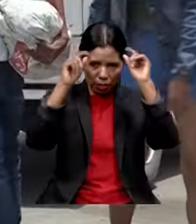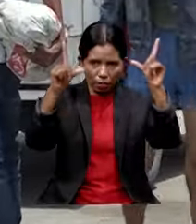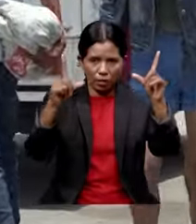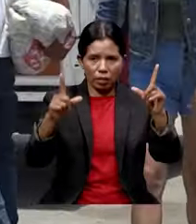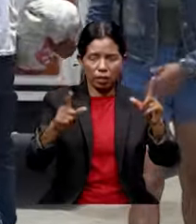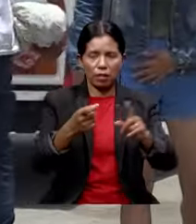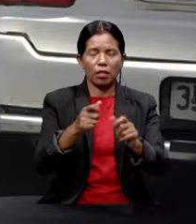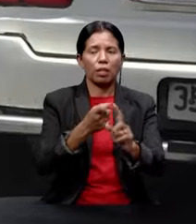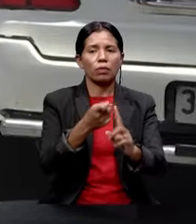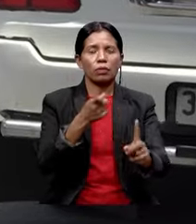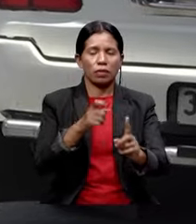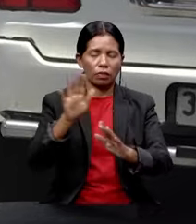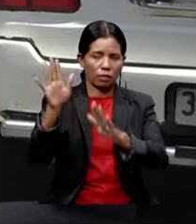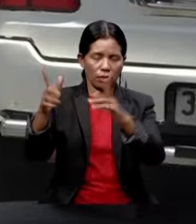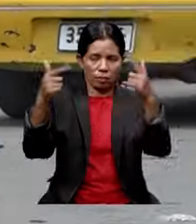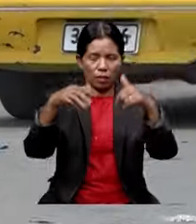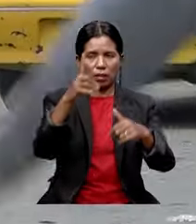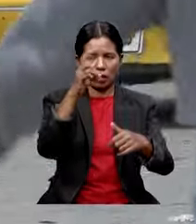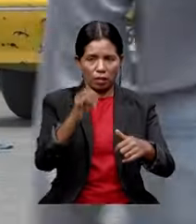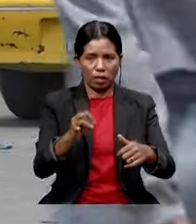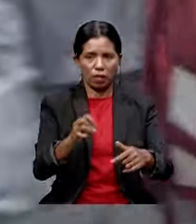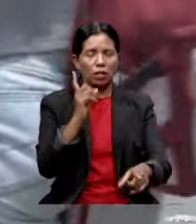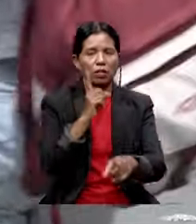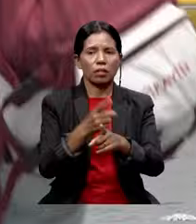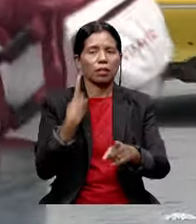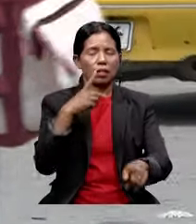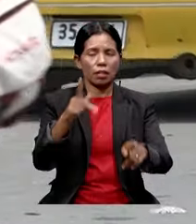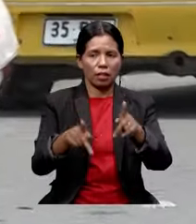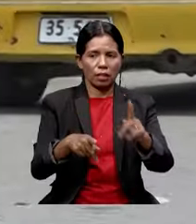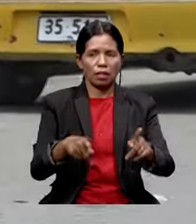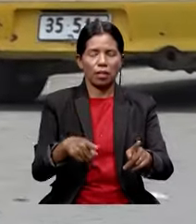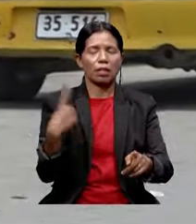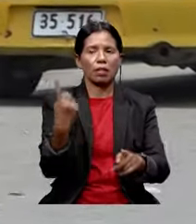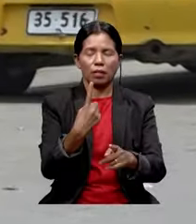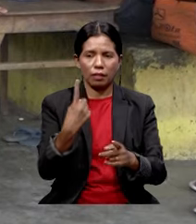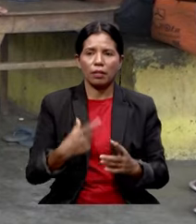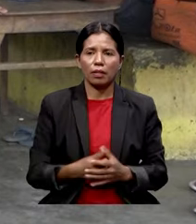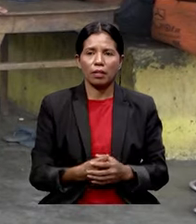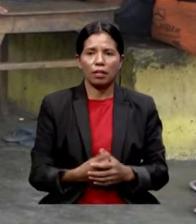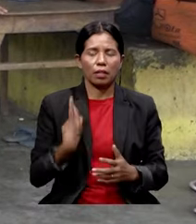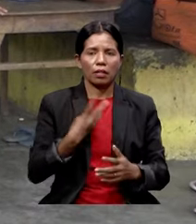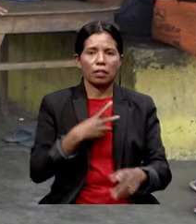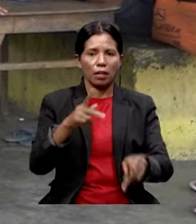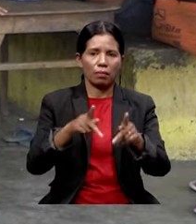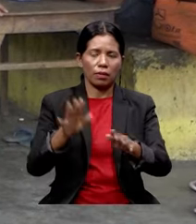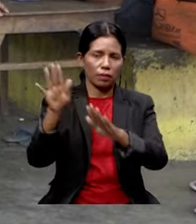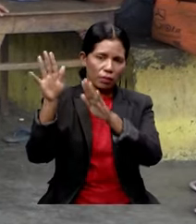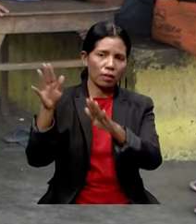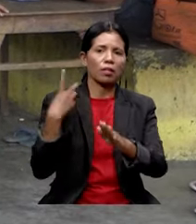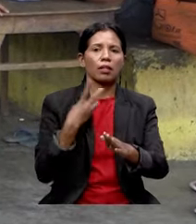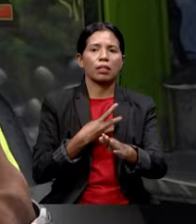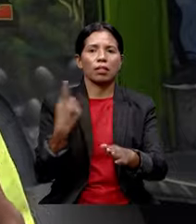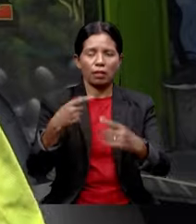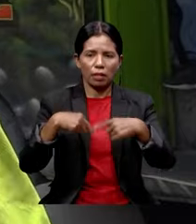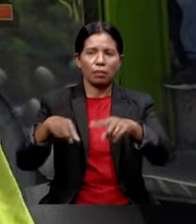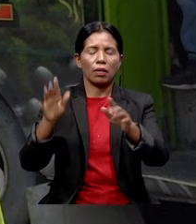si foho mai hadili no loos ite nebe ma ka dili oan det no ite mo sempre ite foho oan no ite sempre ba fila fal